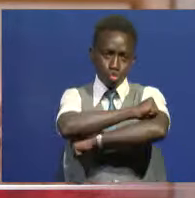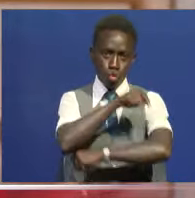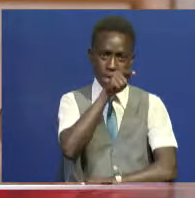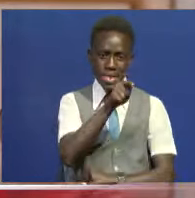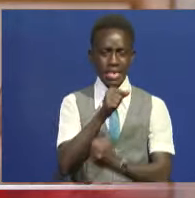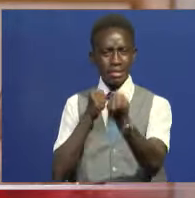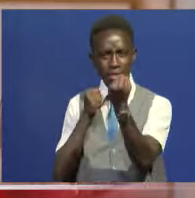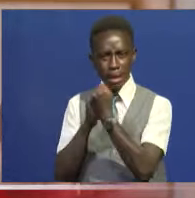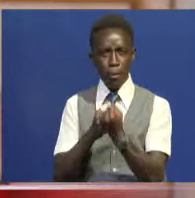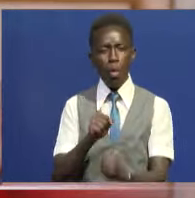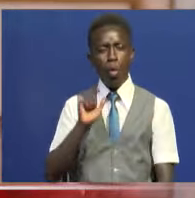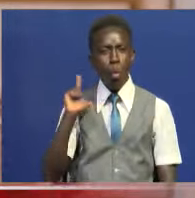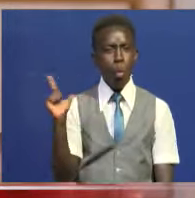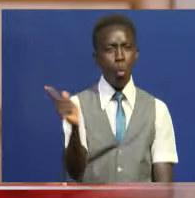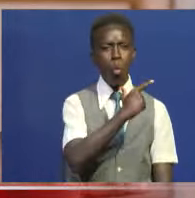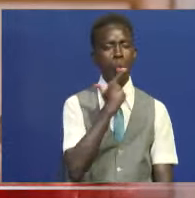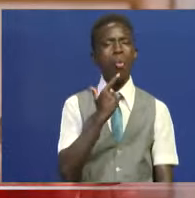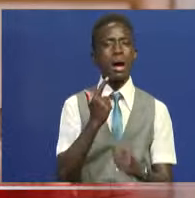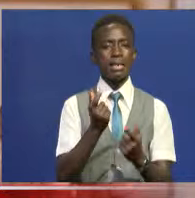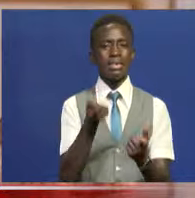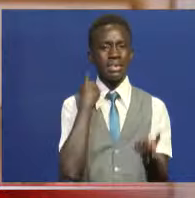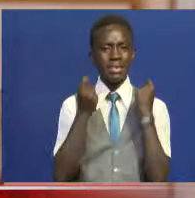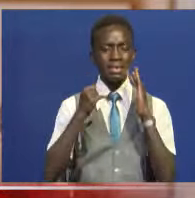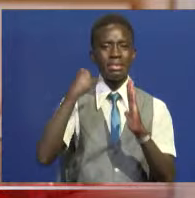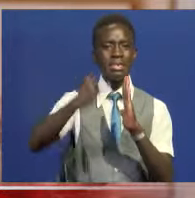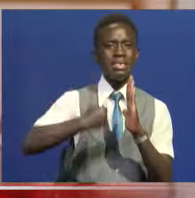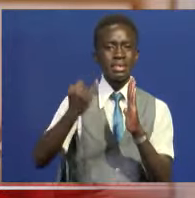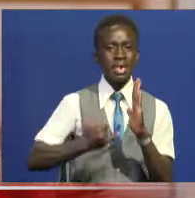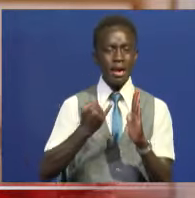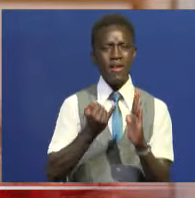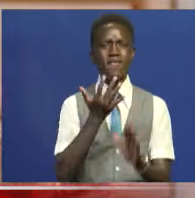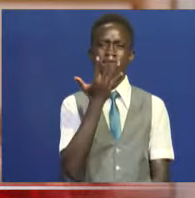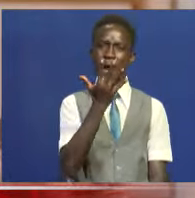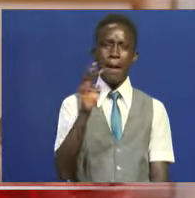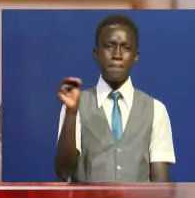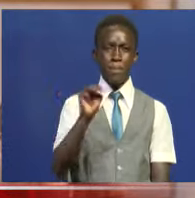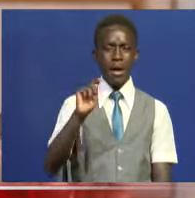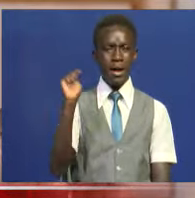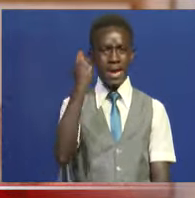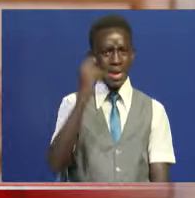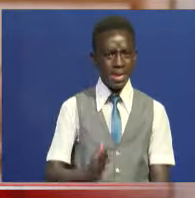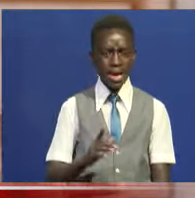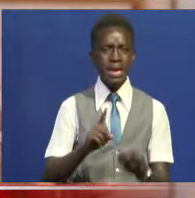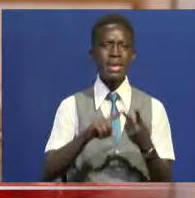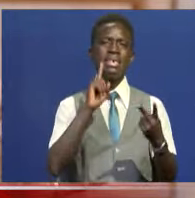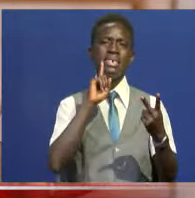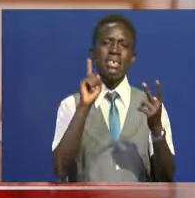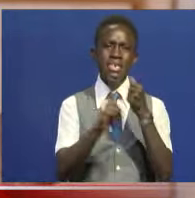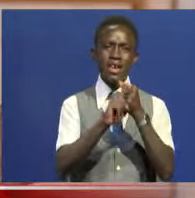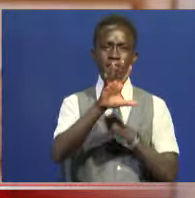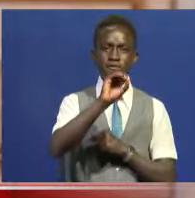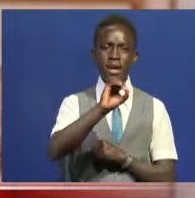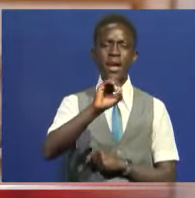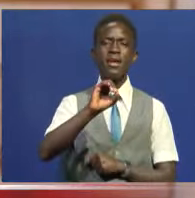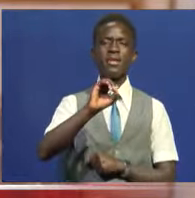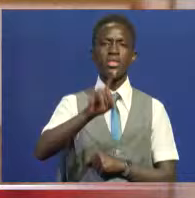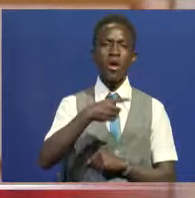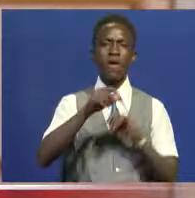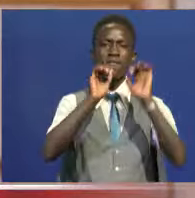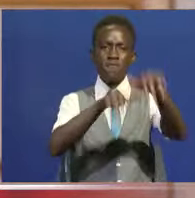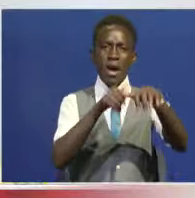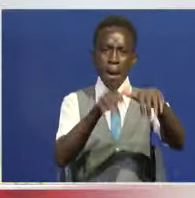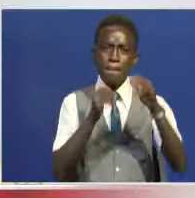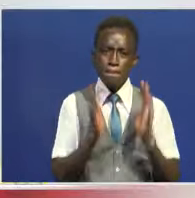entire tea industry of 5 million Kenyans. 650,000 farmers will benefit from